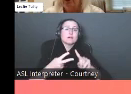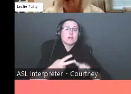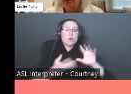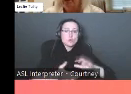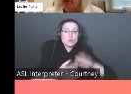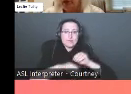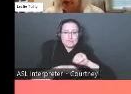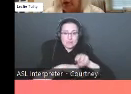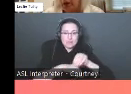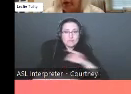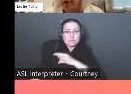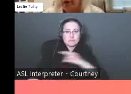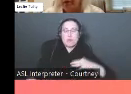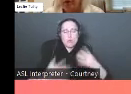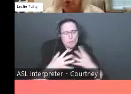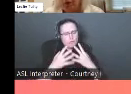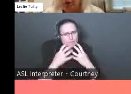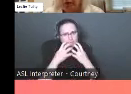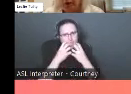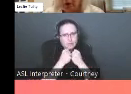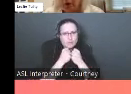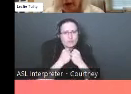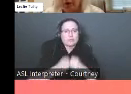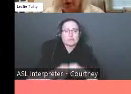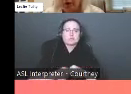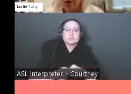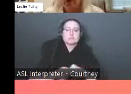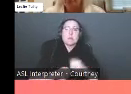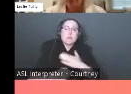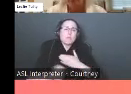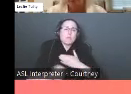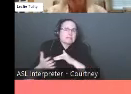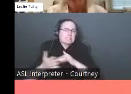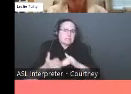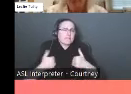résidentes en disent,